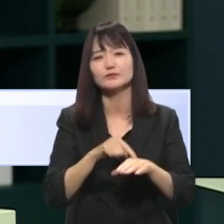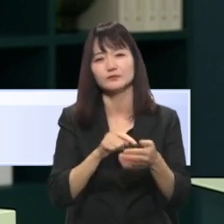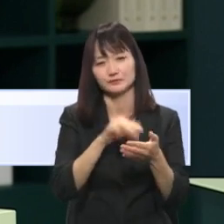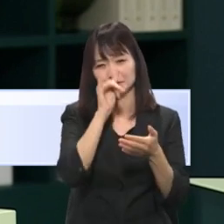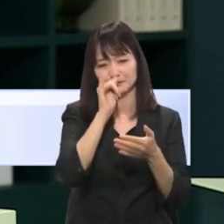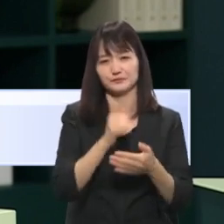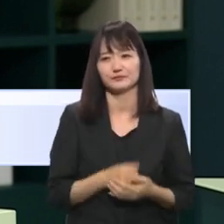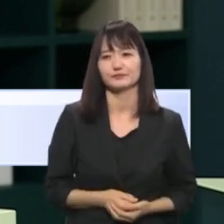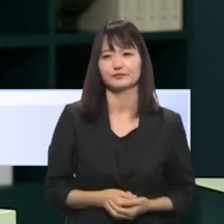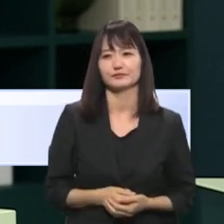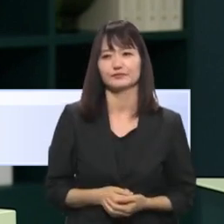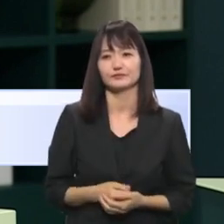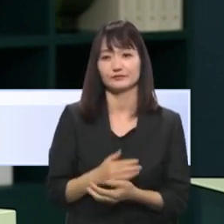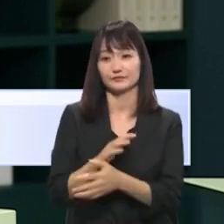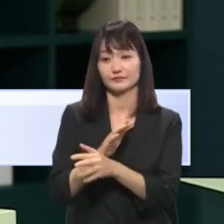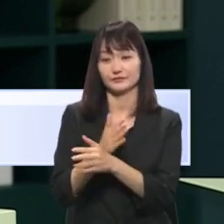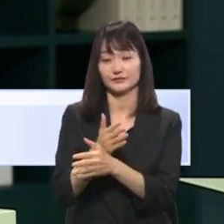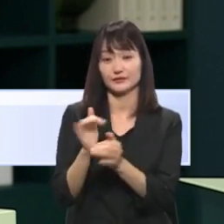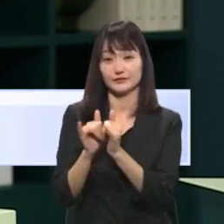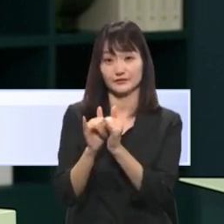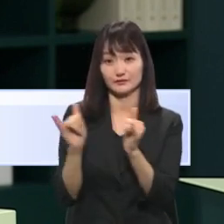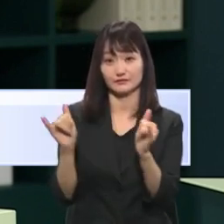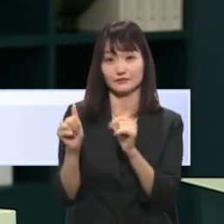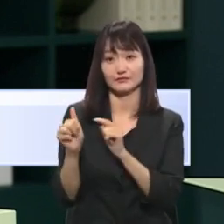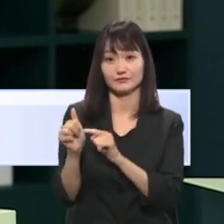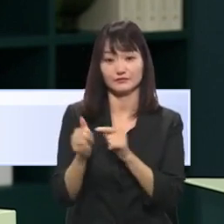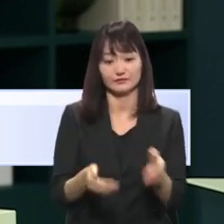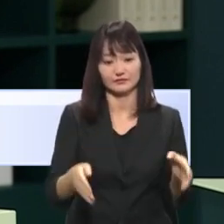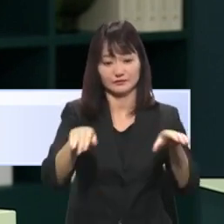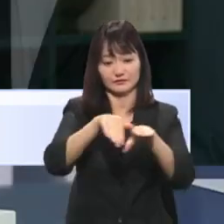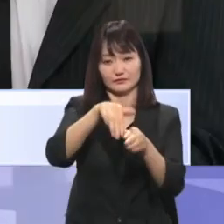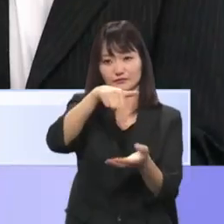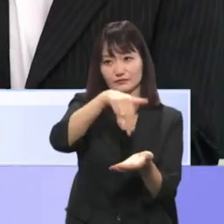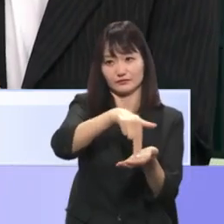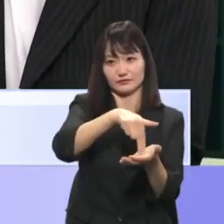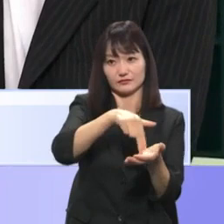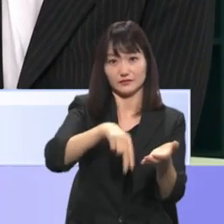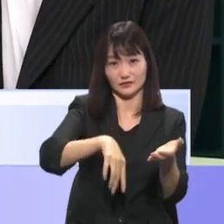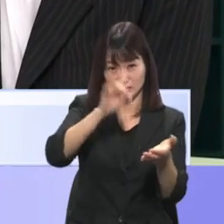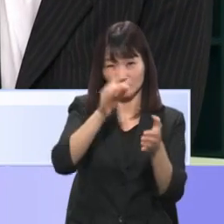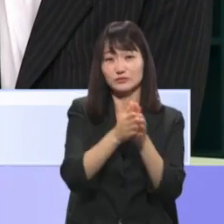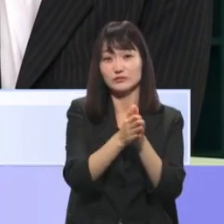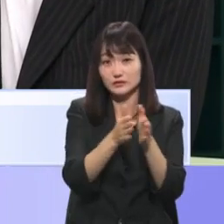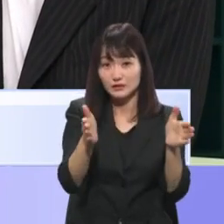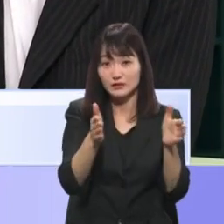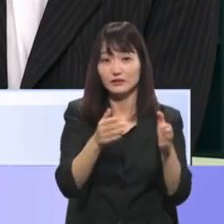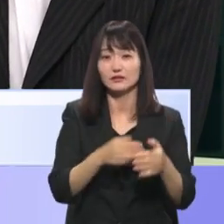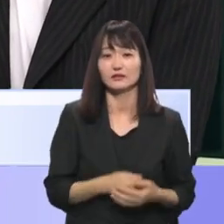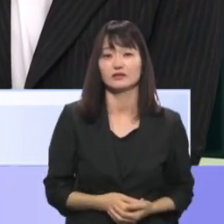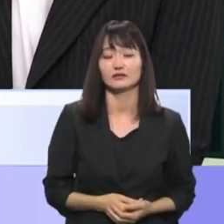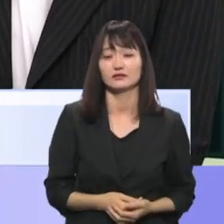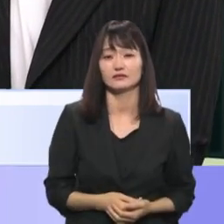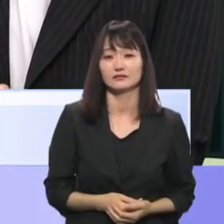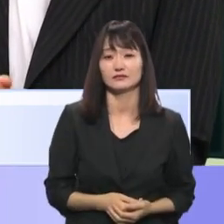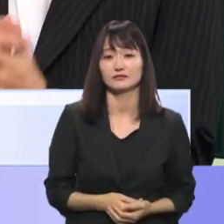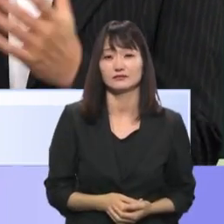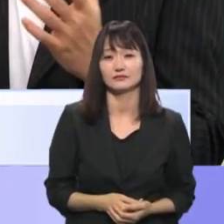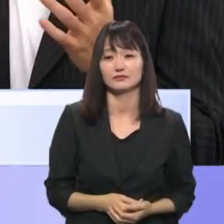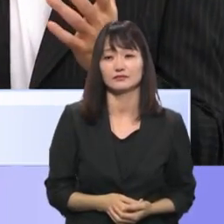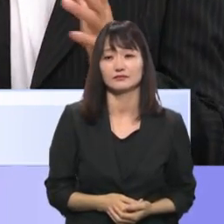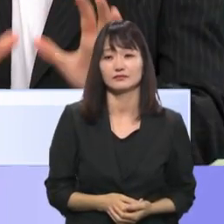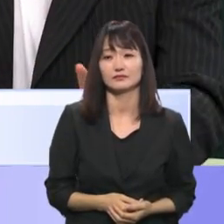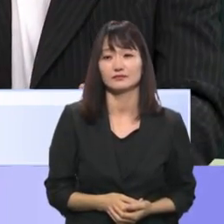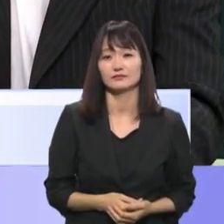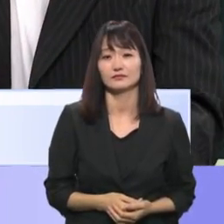일단 개그 있는한테 무대 자체가 처음 시작이잖아요 사실 그러다 보니까 그